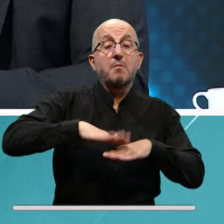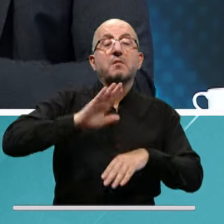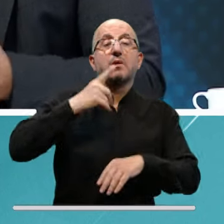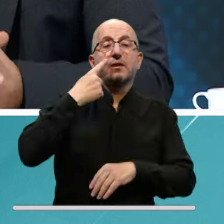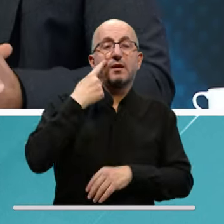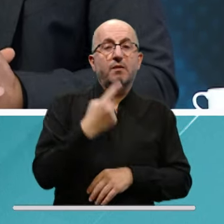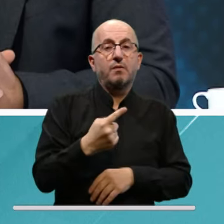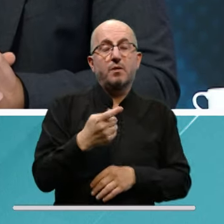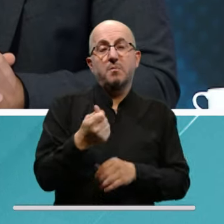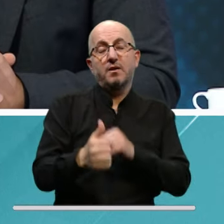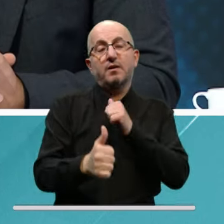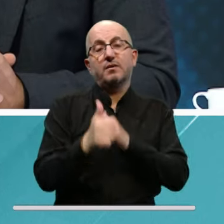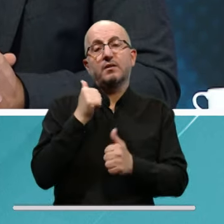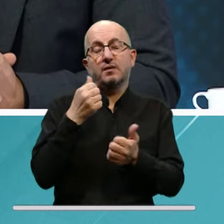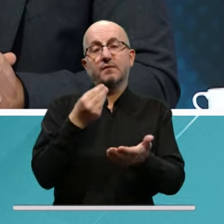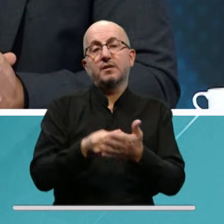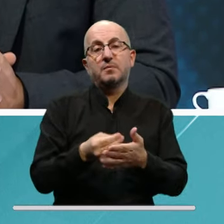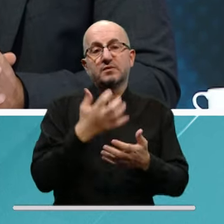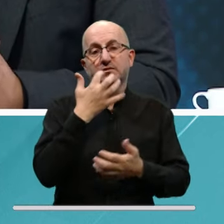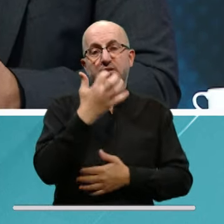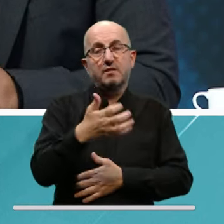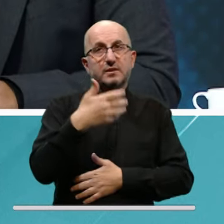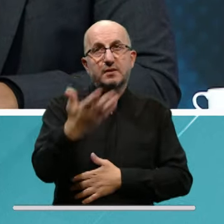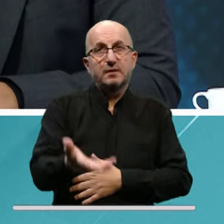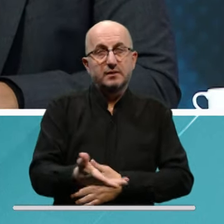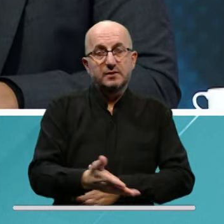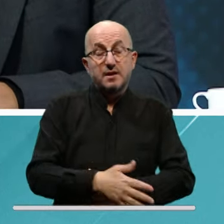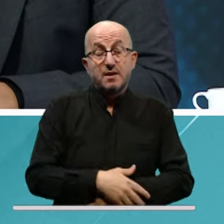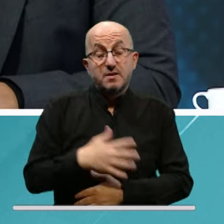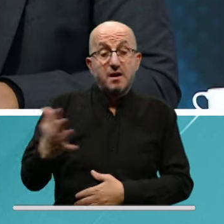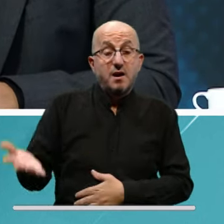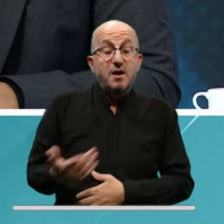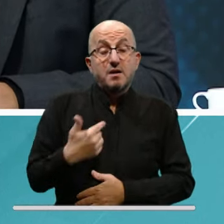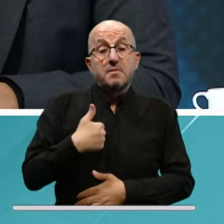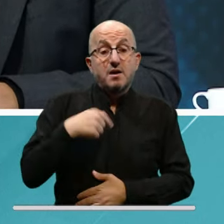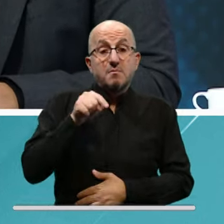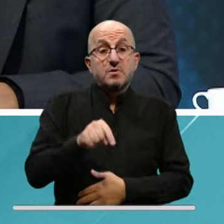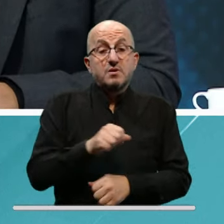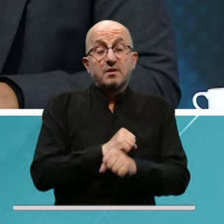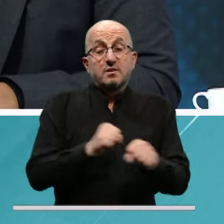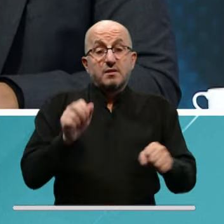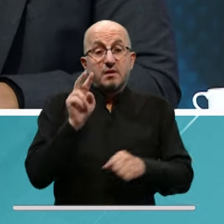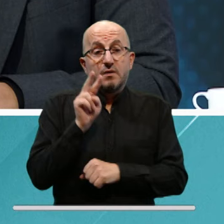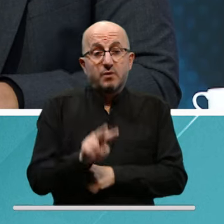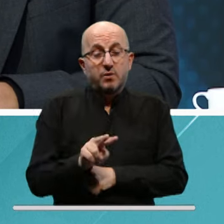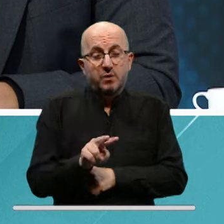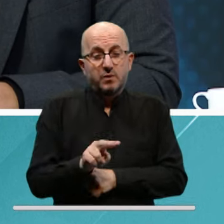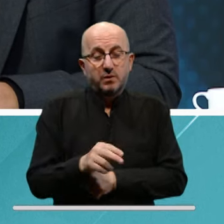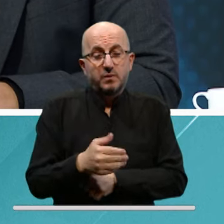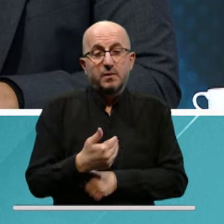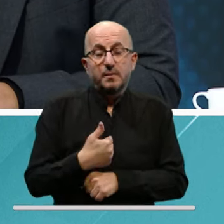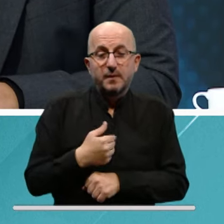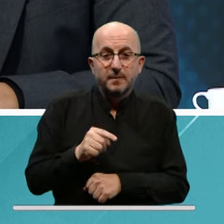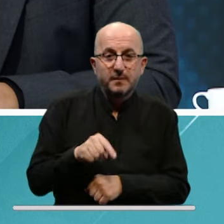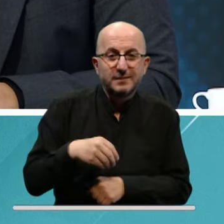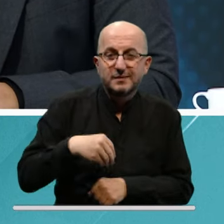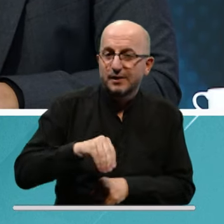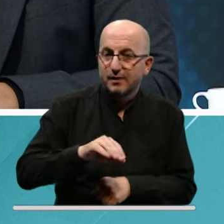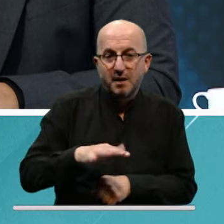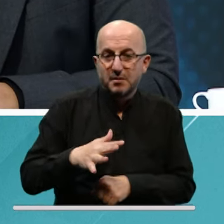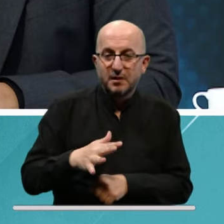parayı geriye vermesini tavsiye ederiz. Eğer ben bundan zarar gördüm, ben bunu satabilirdim, bu